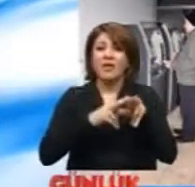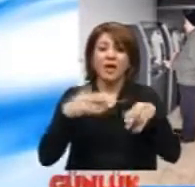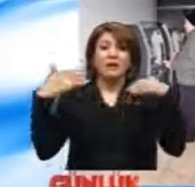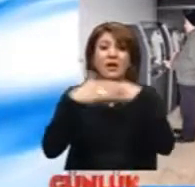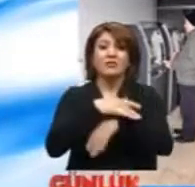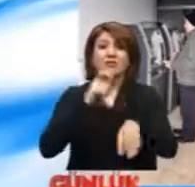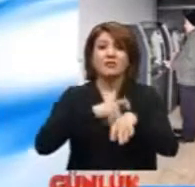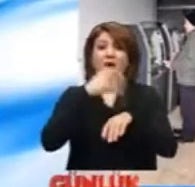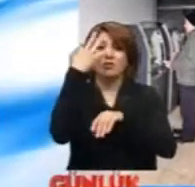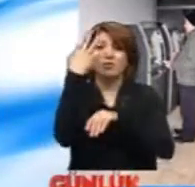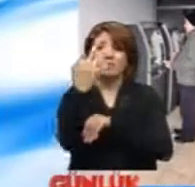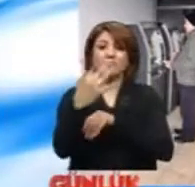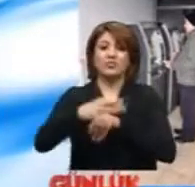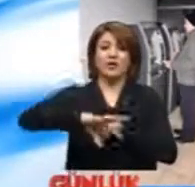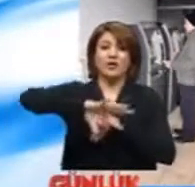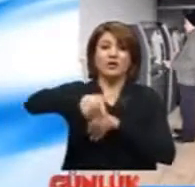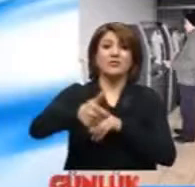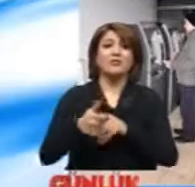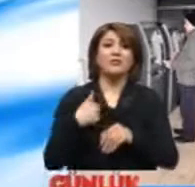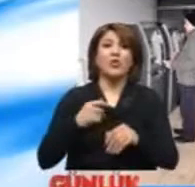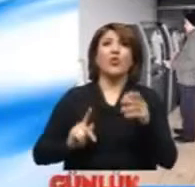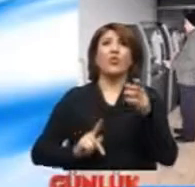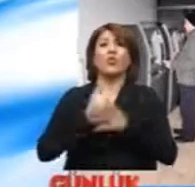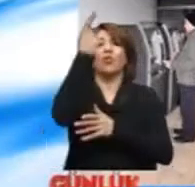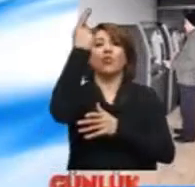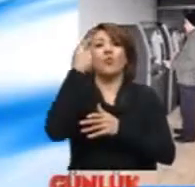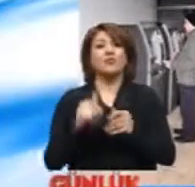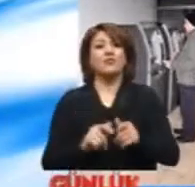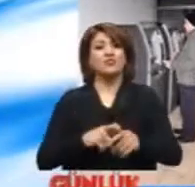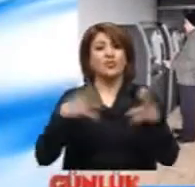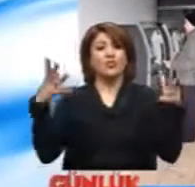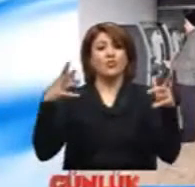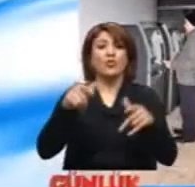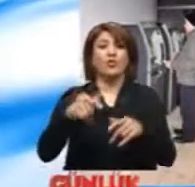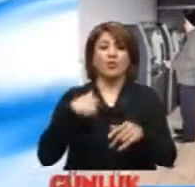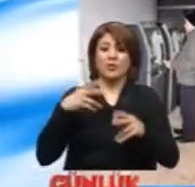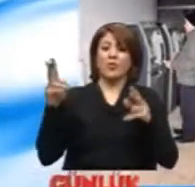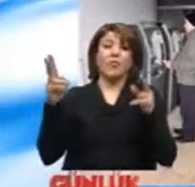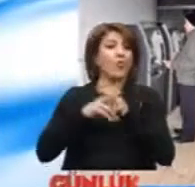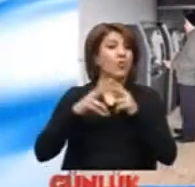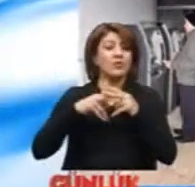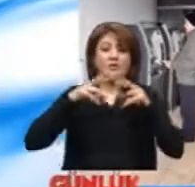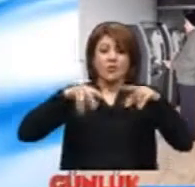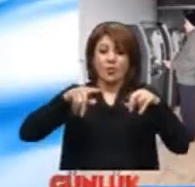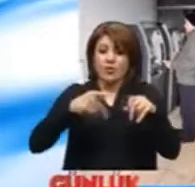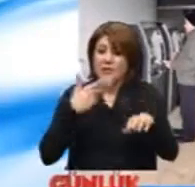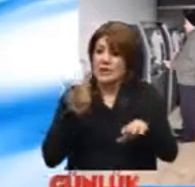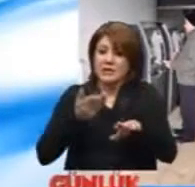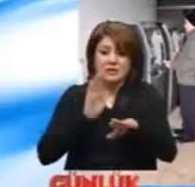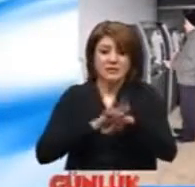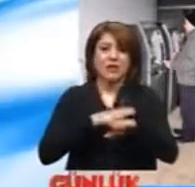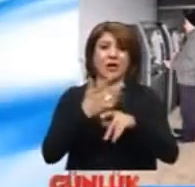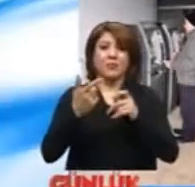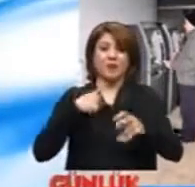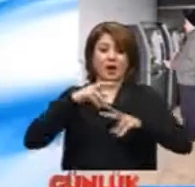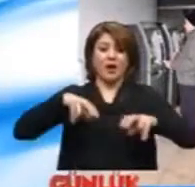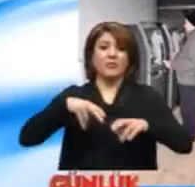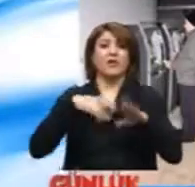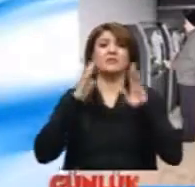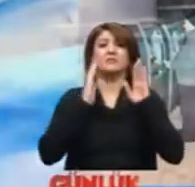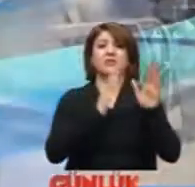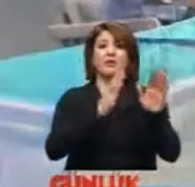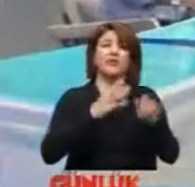söküp çalan ekip hırsızlıkta çığır açmış durumda. Olayın nasıl olduğunu anlamaya çalışan güvenlik birimleri ise araştırmalarına devam